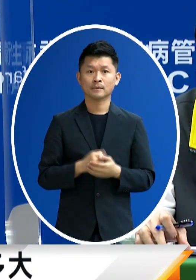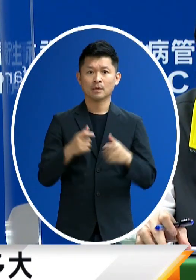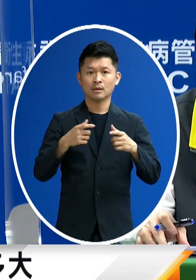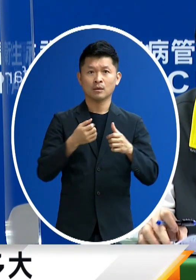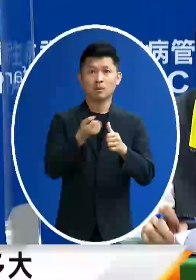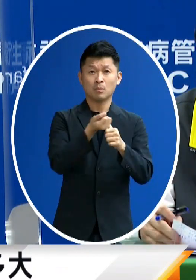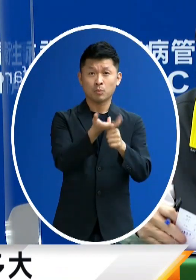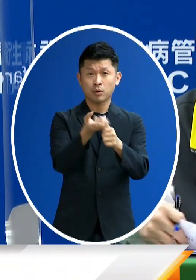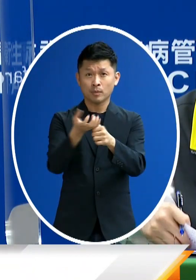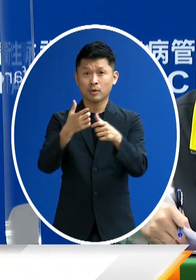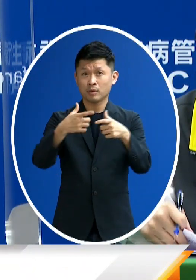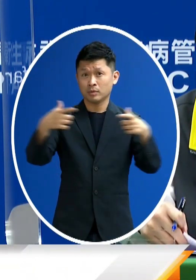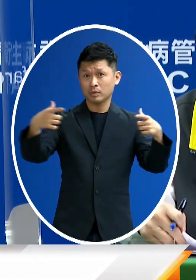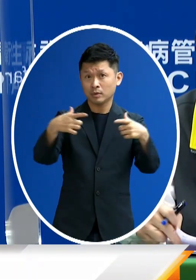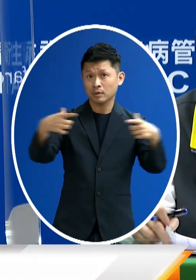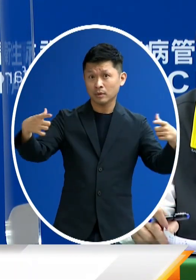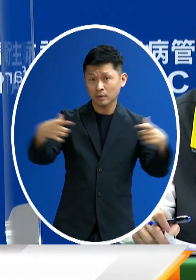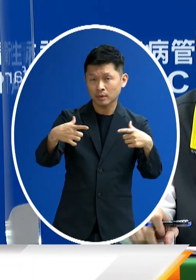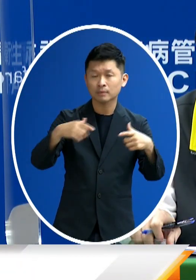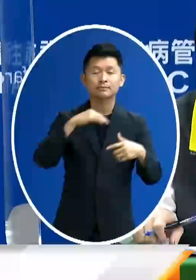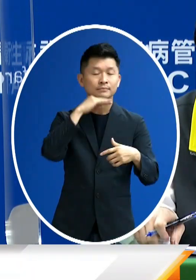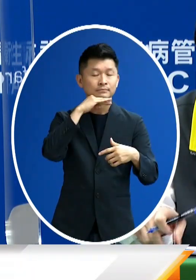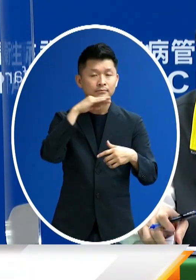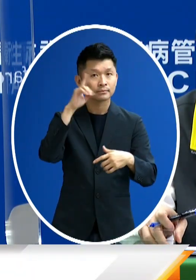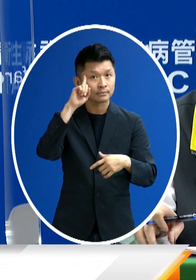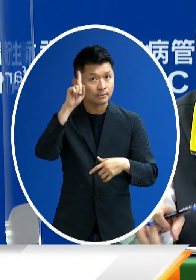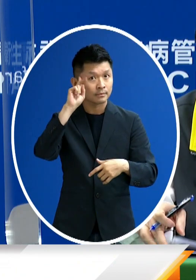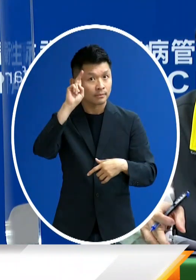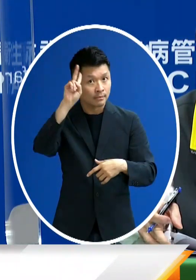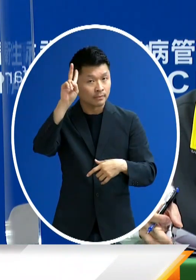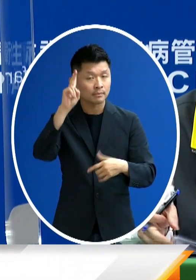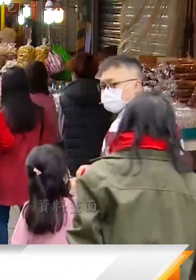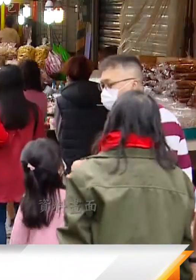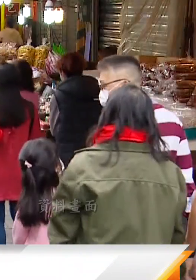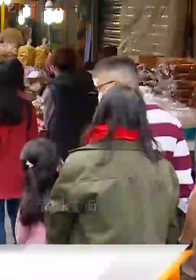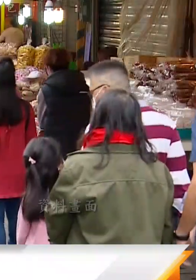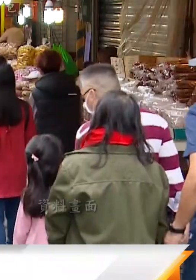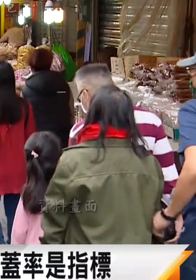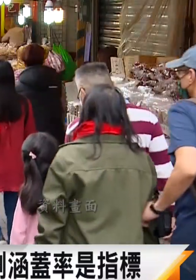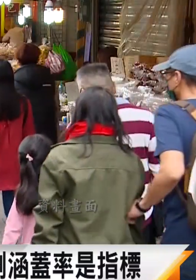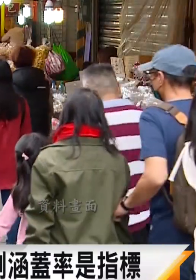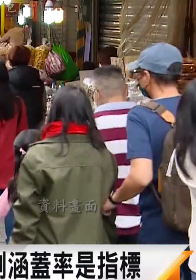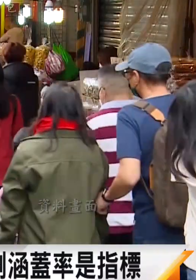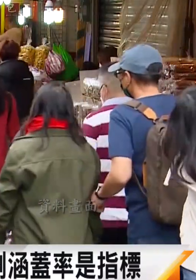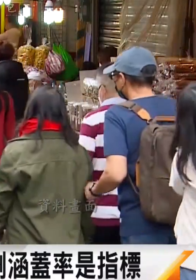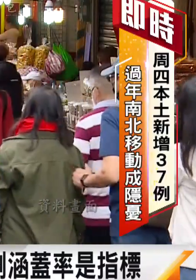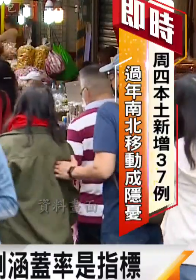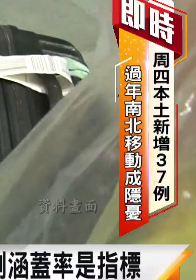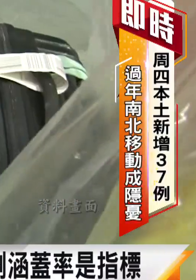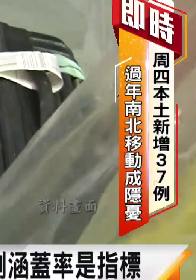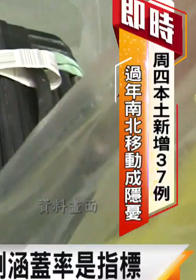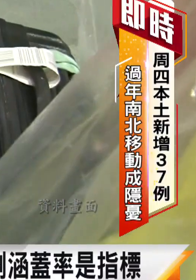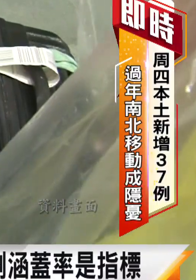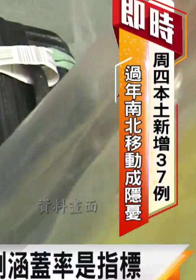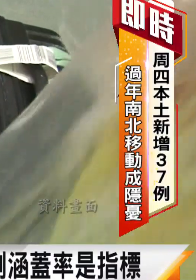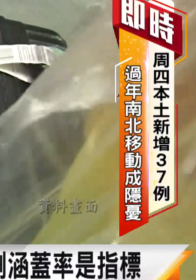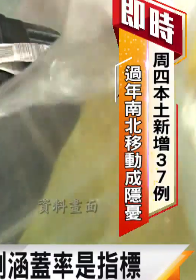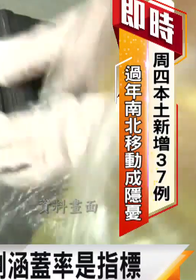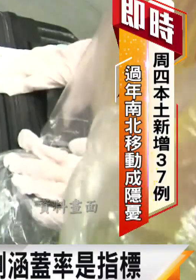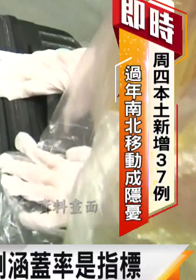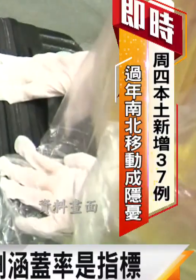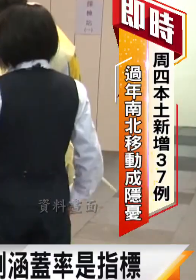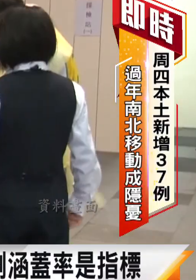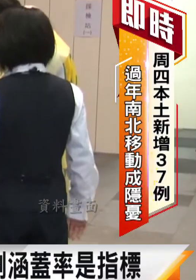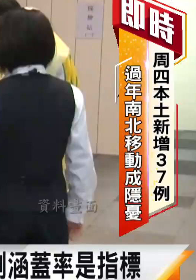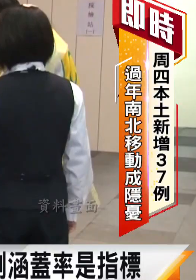到多大？我想至少要过2天才会稍微比较清楚一点。 过年家庭群聚成为防疫最大考验，像是